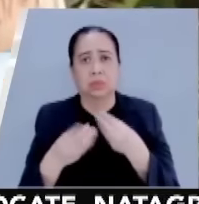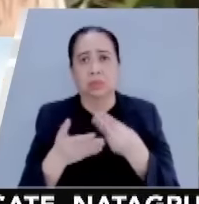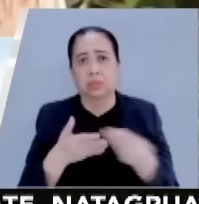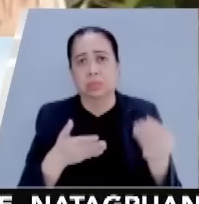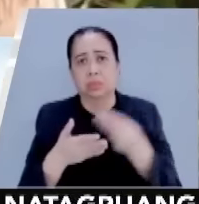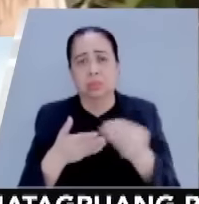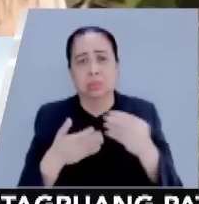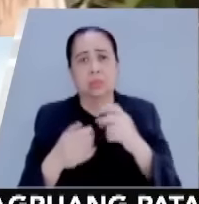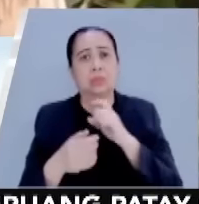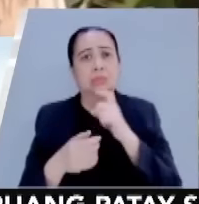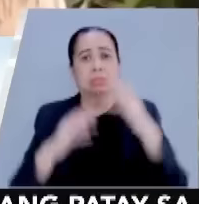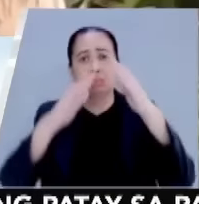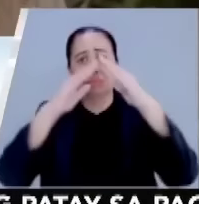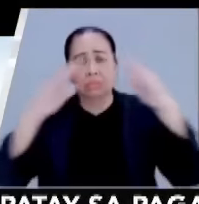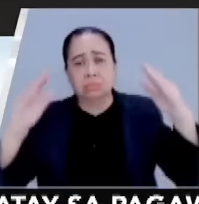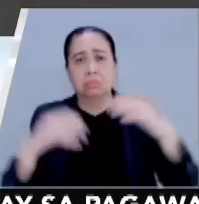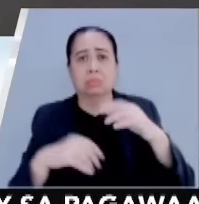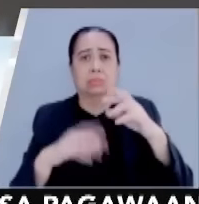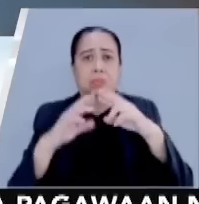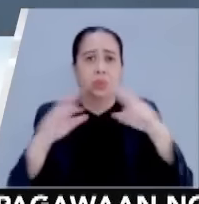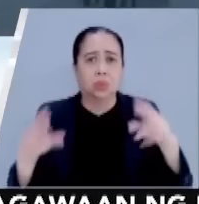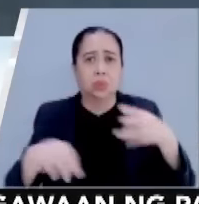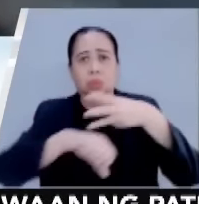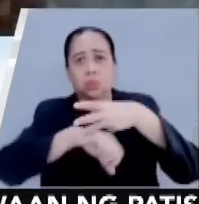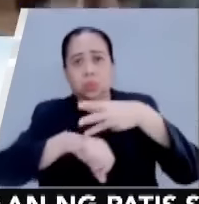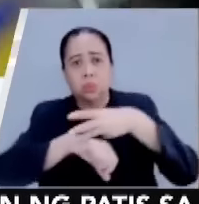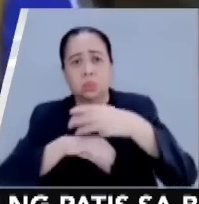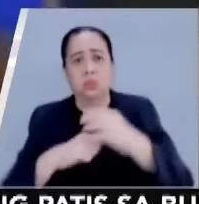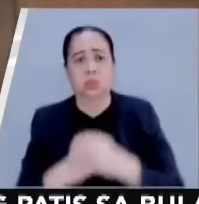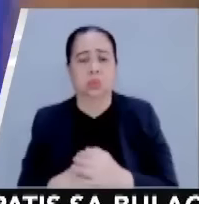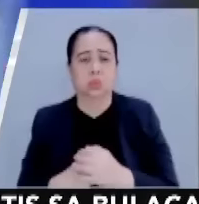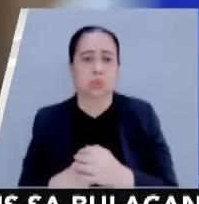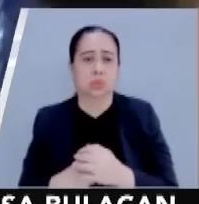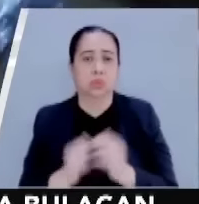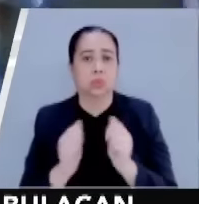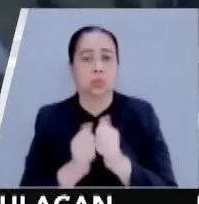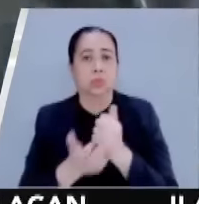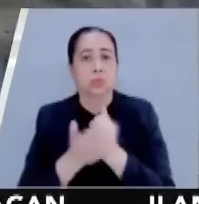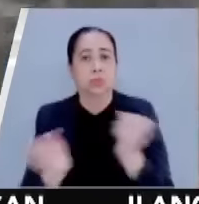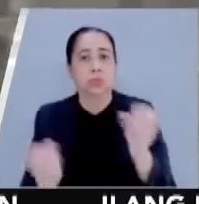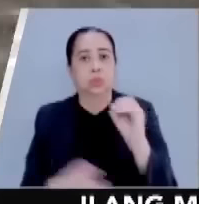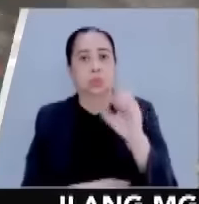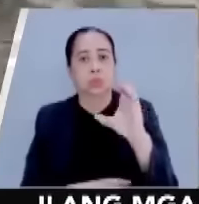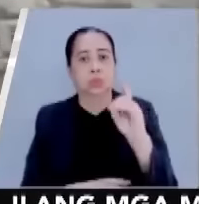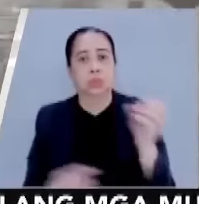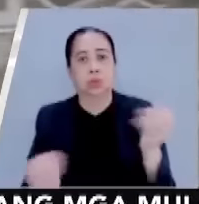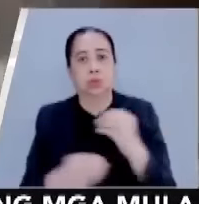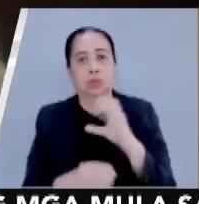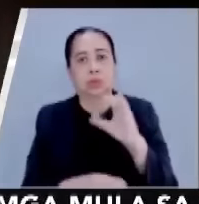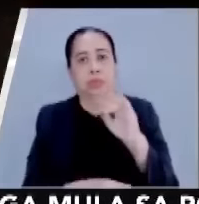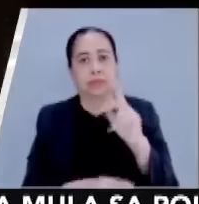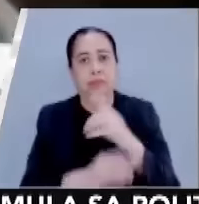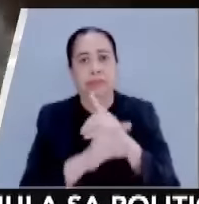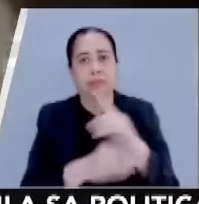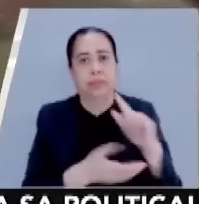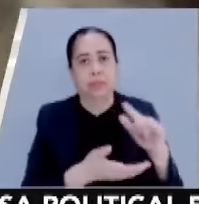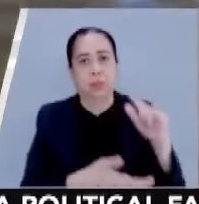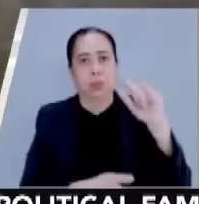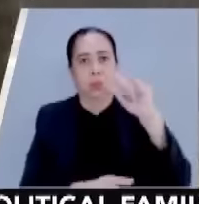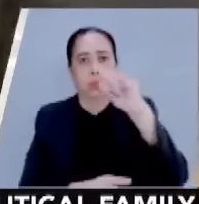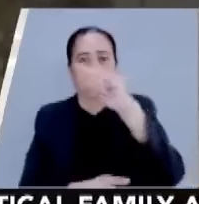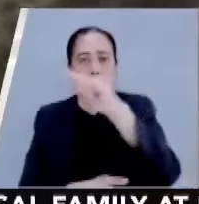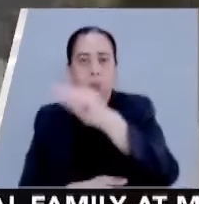ma'am. Hero, kahoy po. Sa tulong ng Office of Civil Defense, agad lumipad ang GMA Kapuso